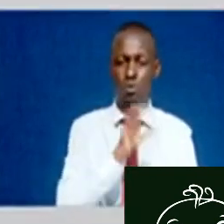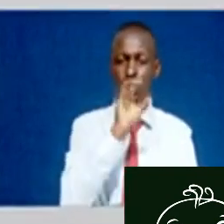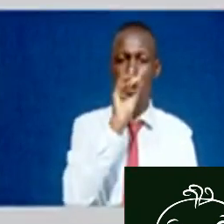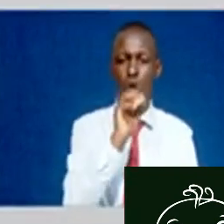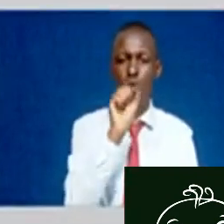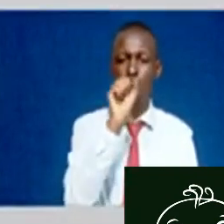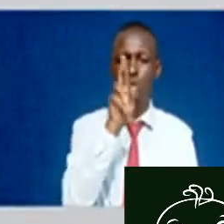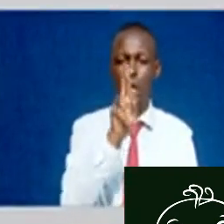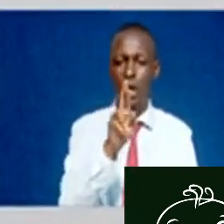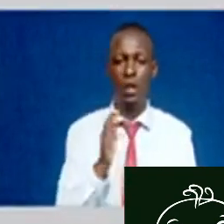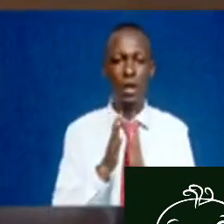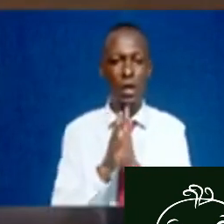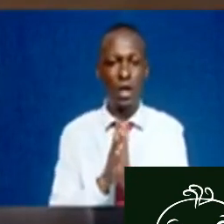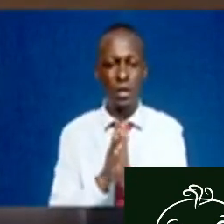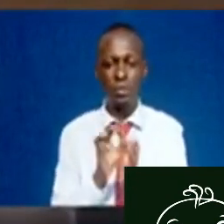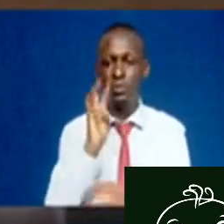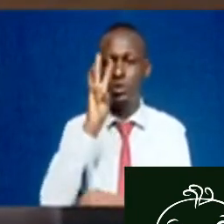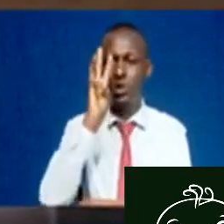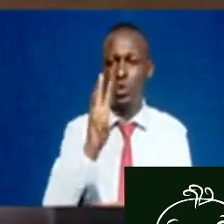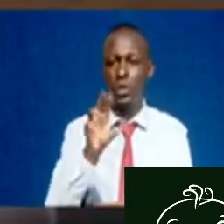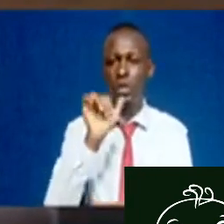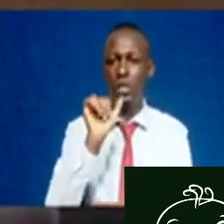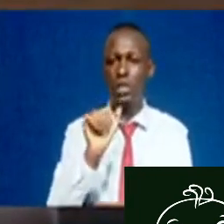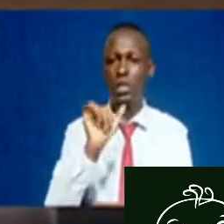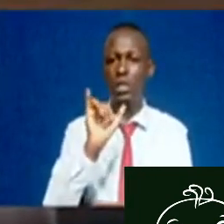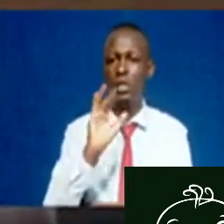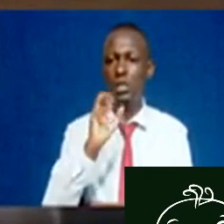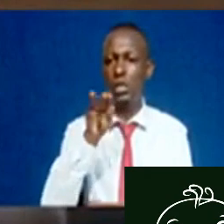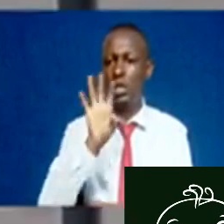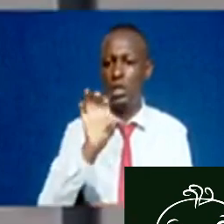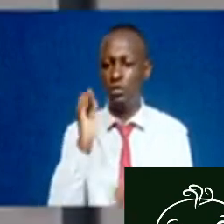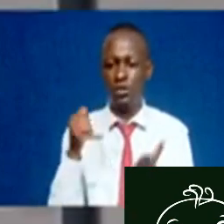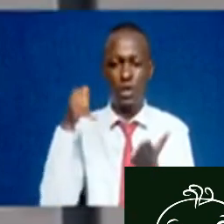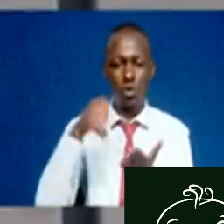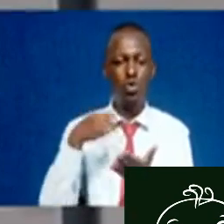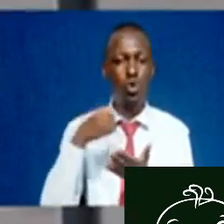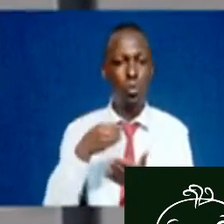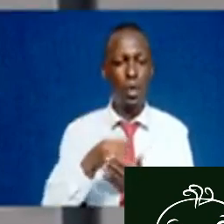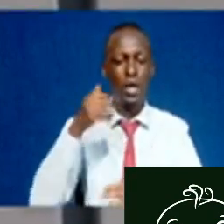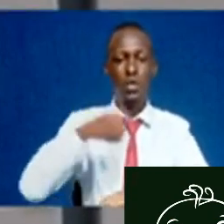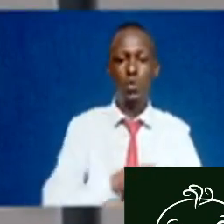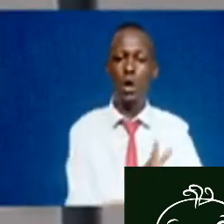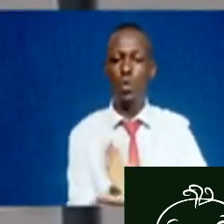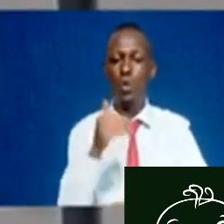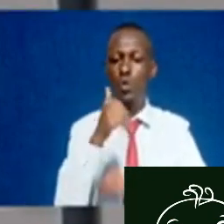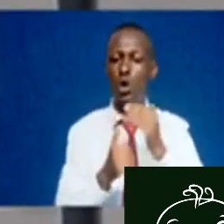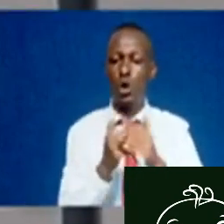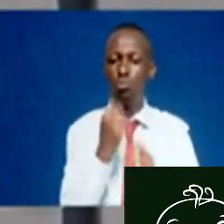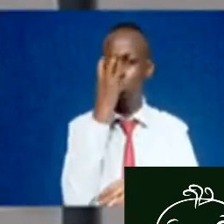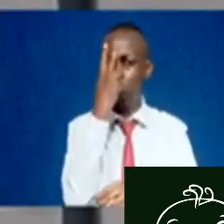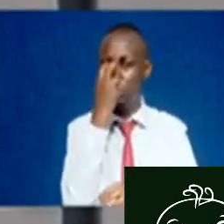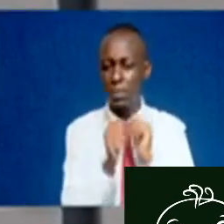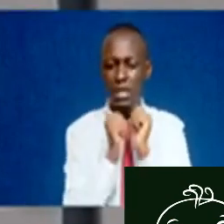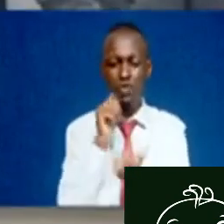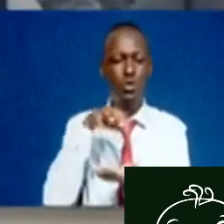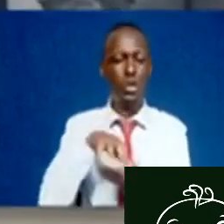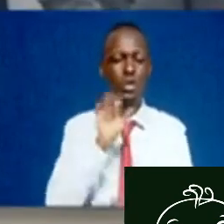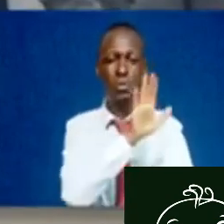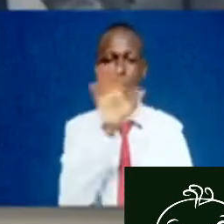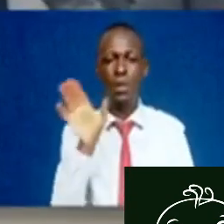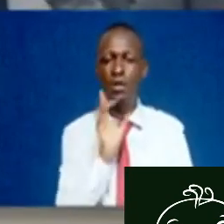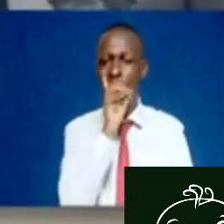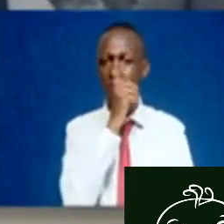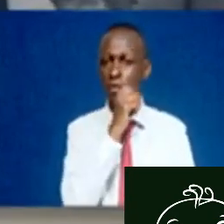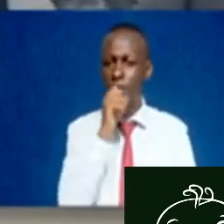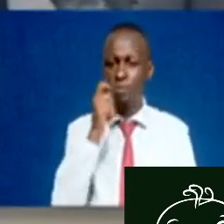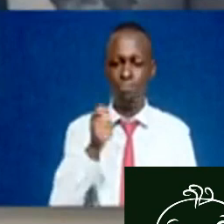Odhiambo pia zimedaiwa kuhusika katika ufujaji wa fedha hizo. Washukiwa wote walikana mashtaka dhidi yao.